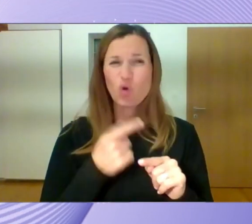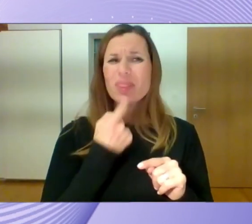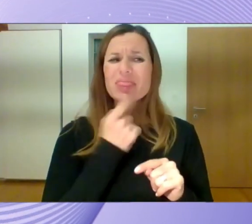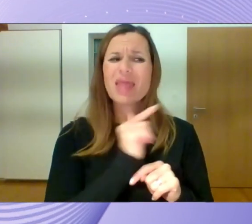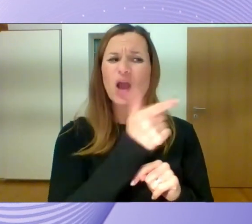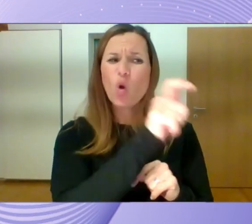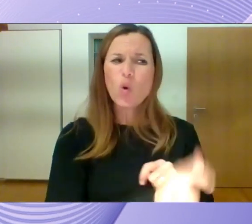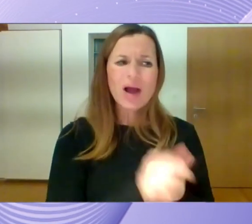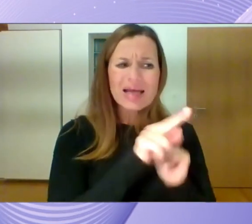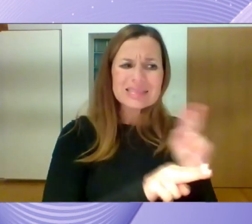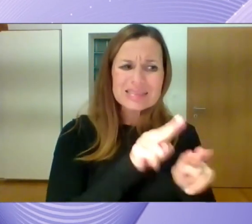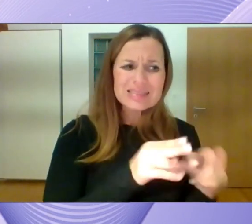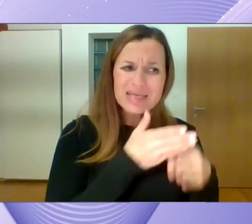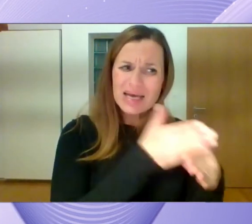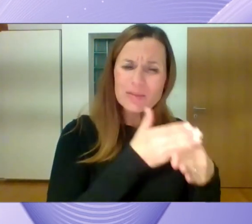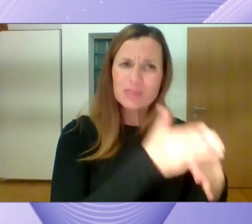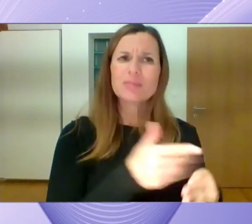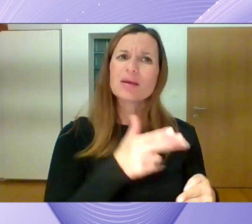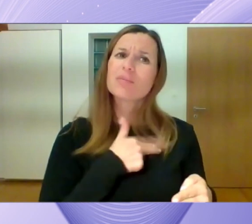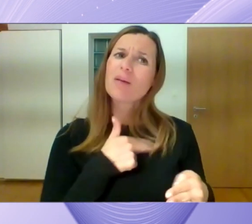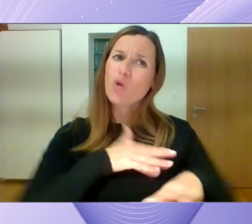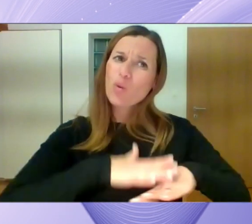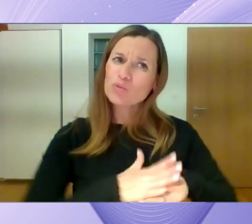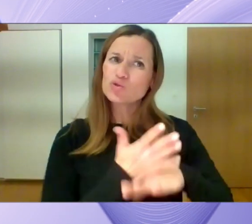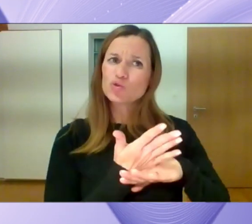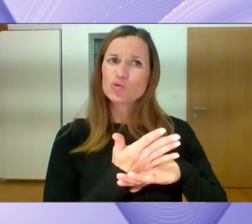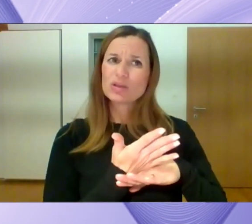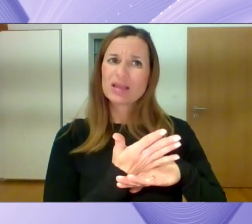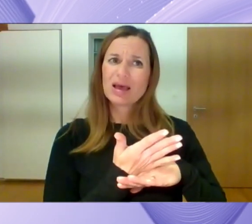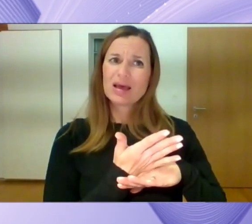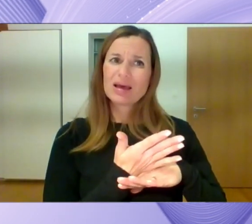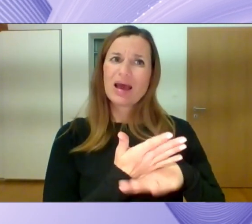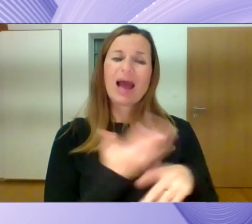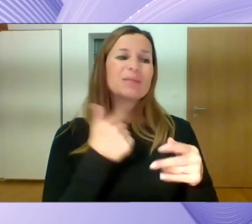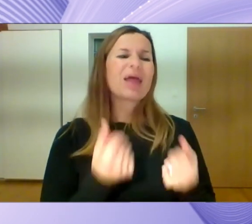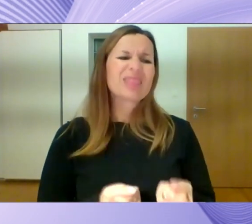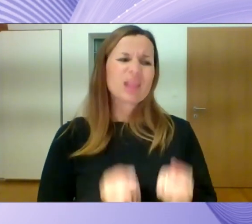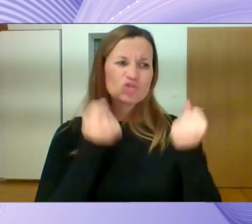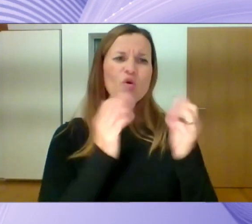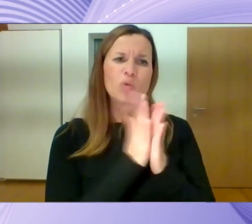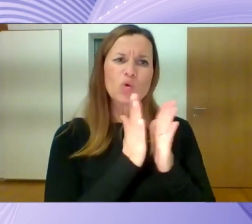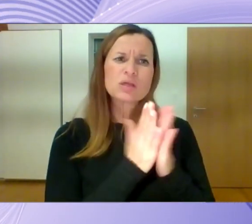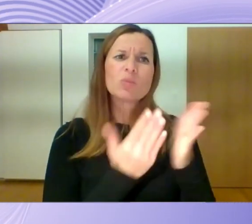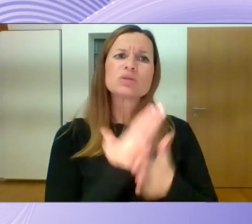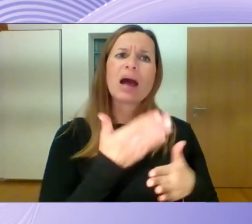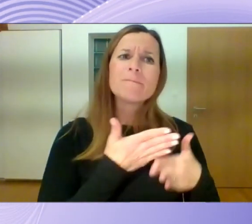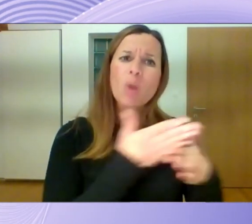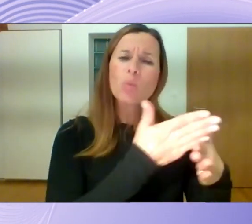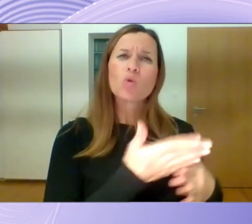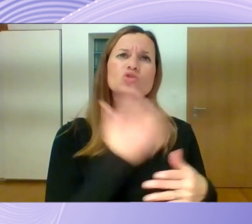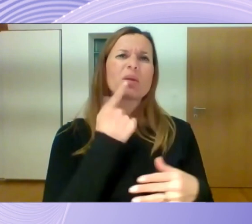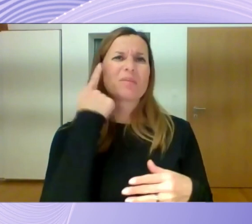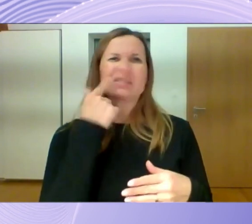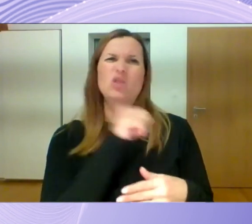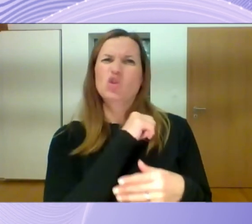skrbimo, imamo občutek, da ali pa težko prosimo za pomoč, ali pa se nam zdi, ne bomo obremenjevali